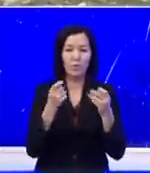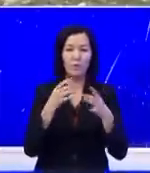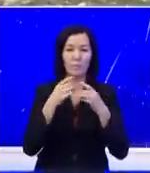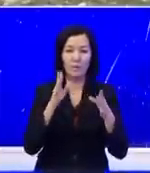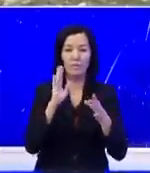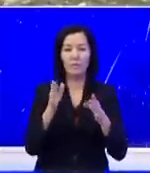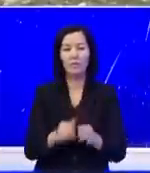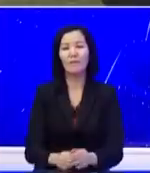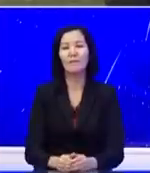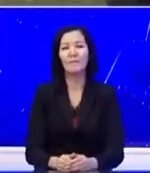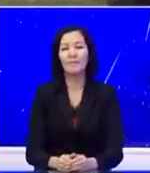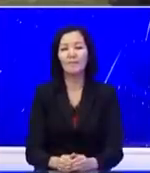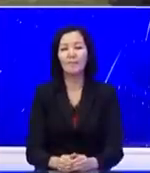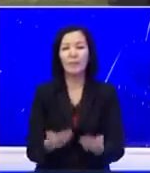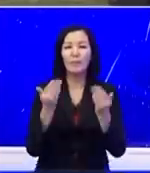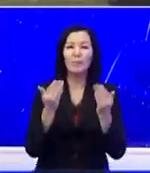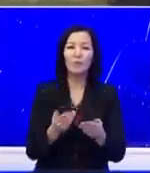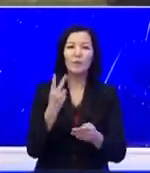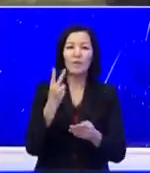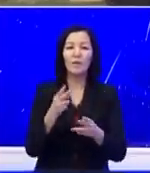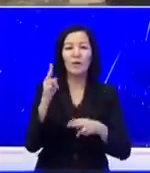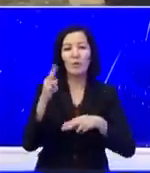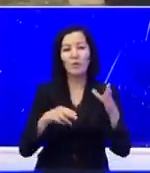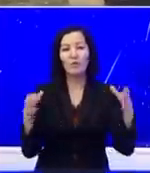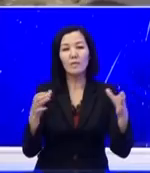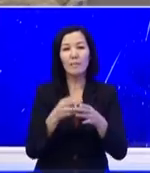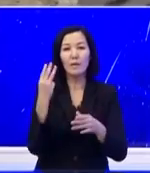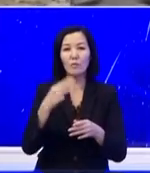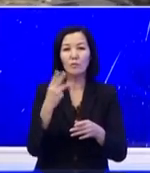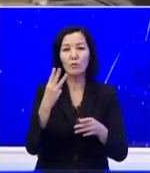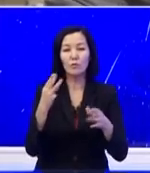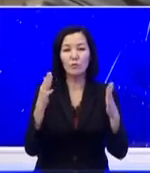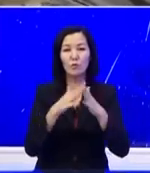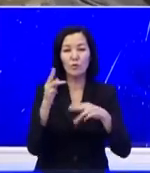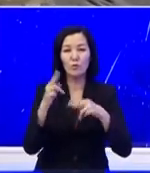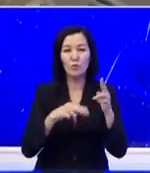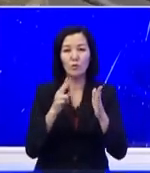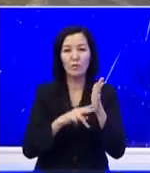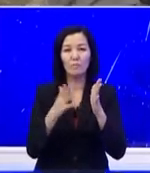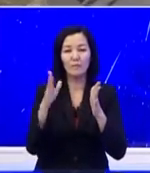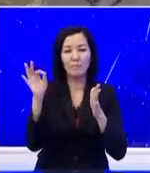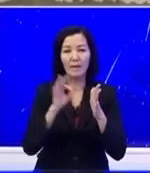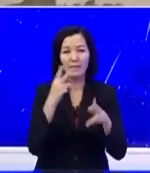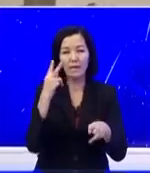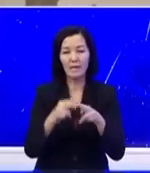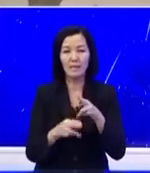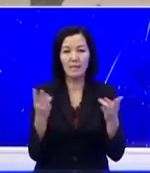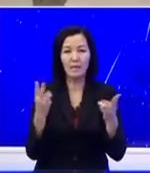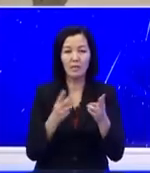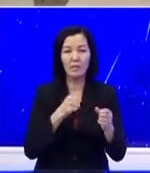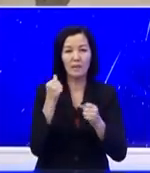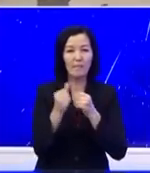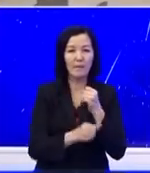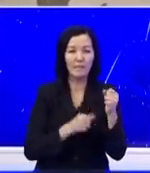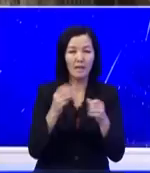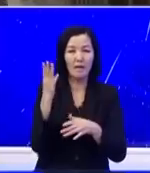тойын тойлайтын болады. Бүгінде қос бірдей құрылыс компаниясы 33 үйдің құрылысын 70%-ға аяқтады. Қажетті материалдардың